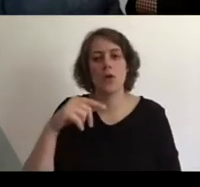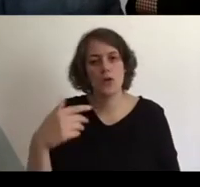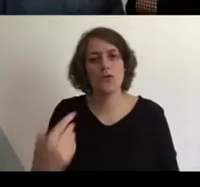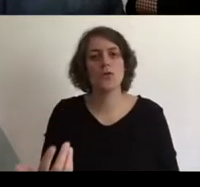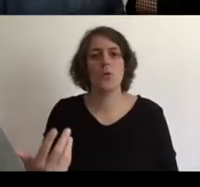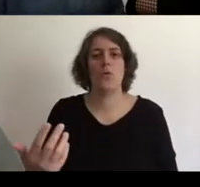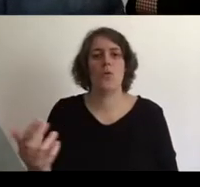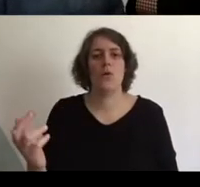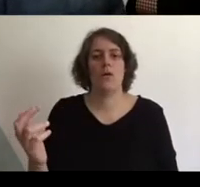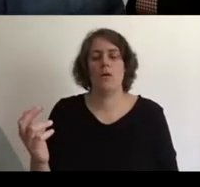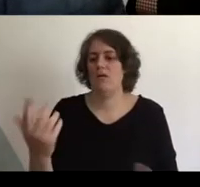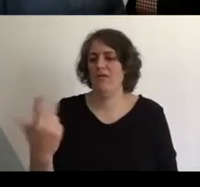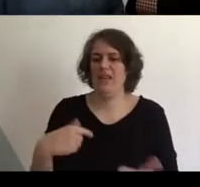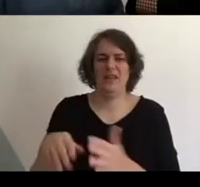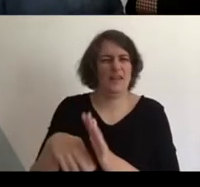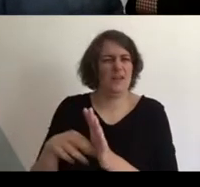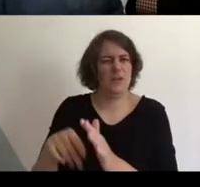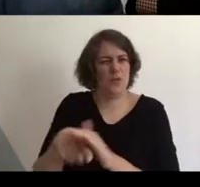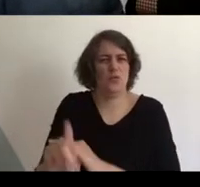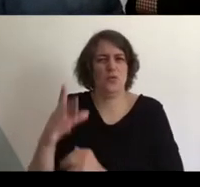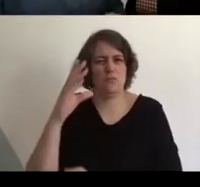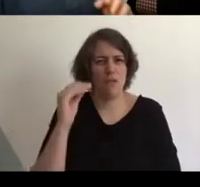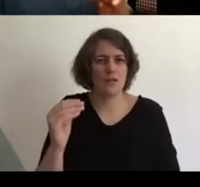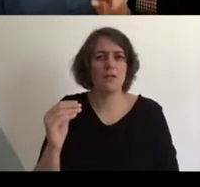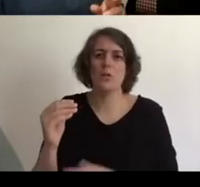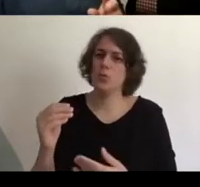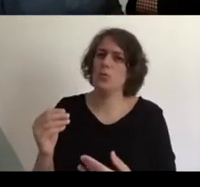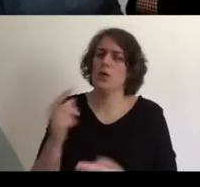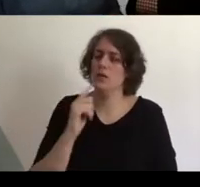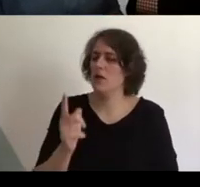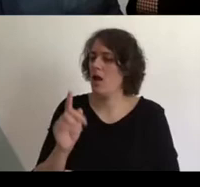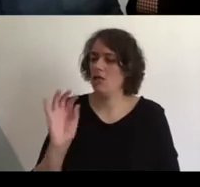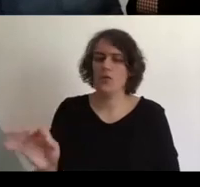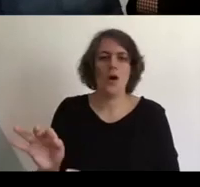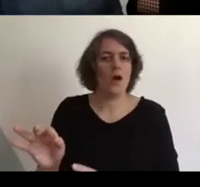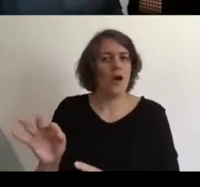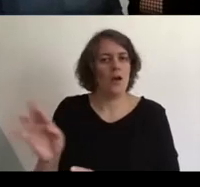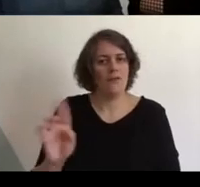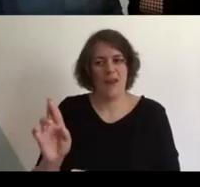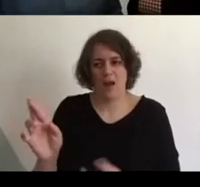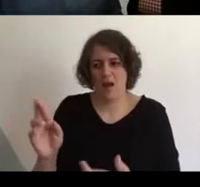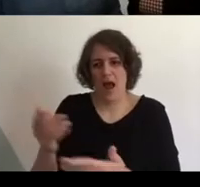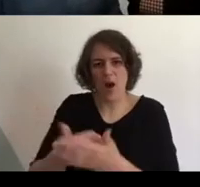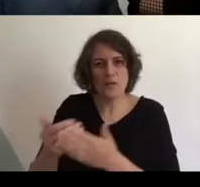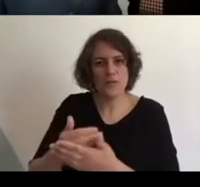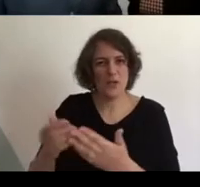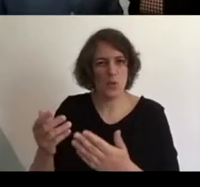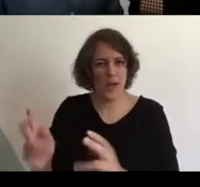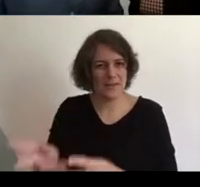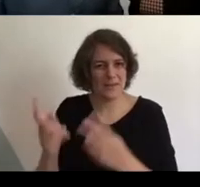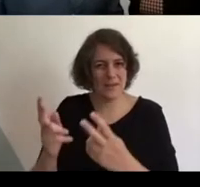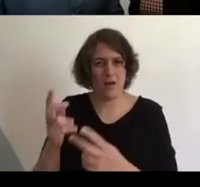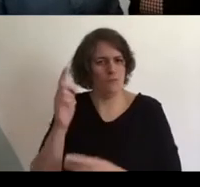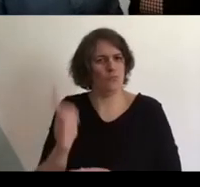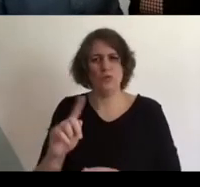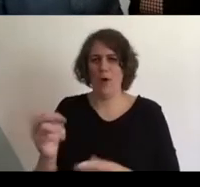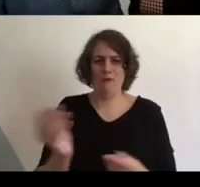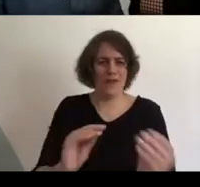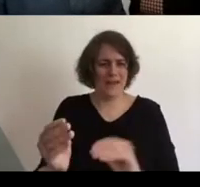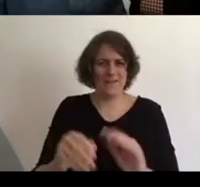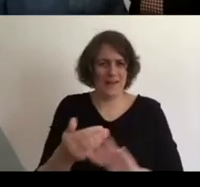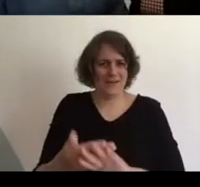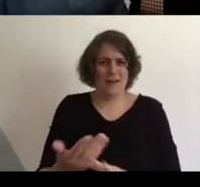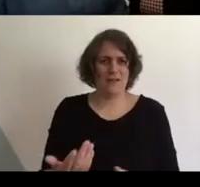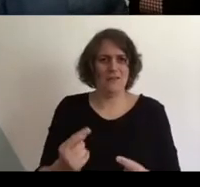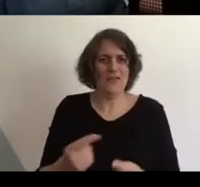Und das ist ein schwieriges Brett. Und ich drehe es ja gerne ins Positive. Das heißt, jeder von uns, der bei solchen Stellen